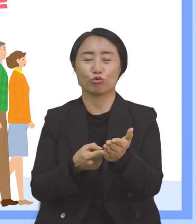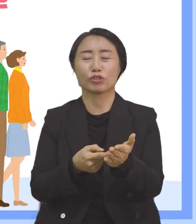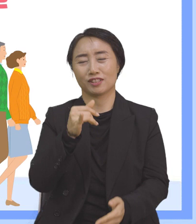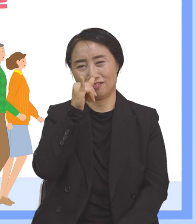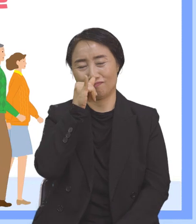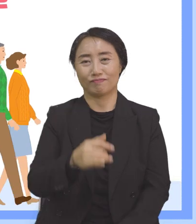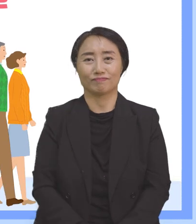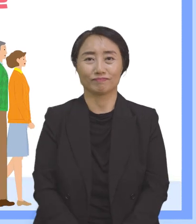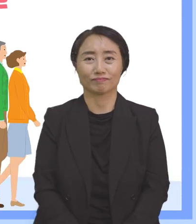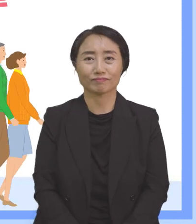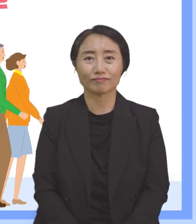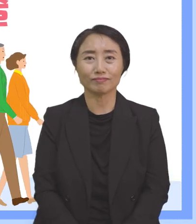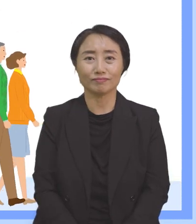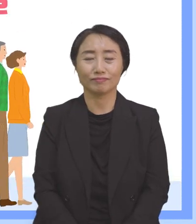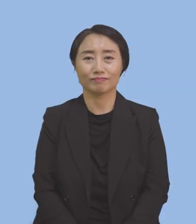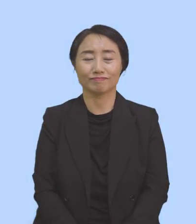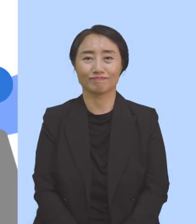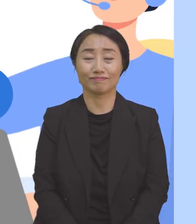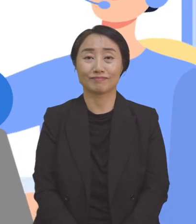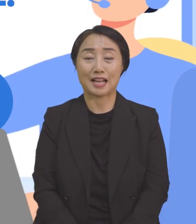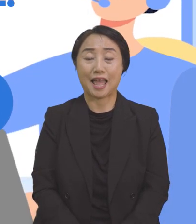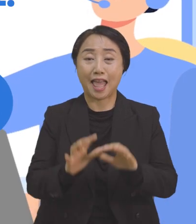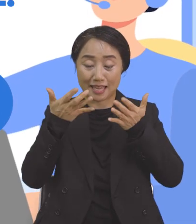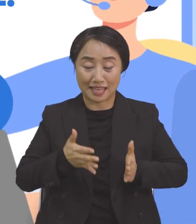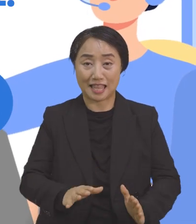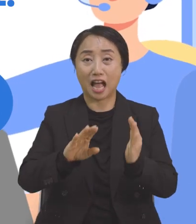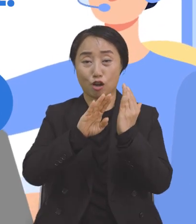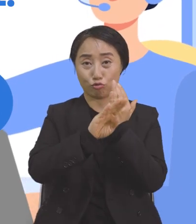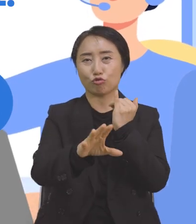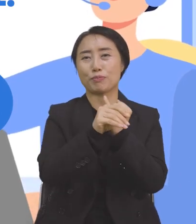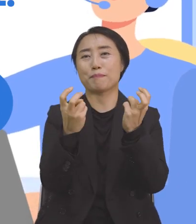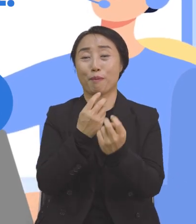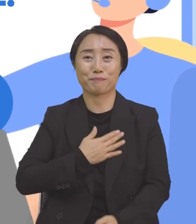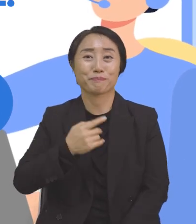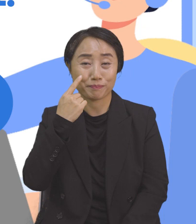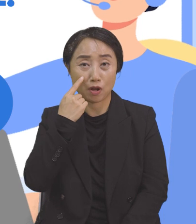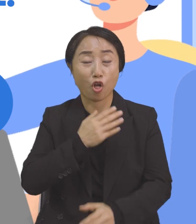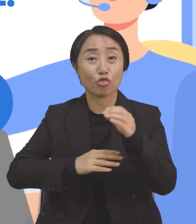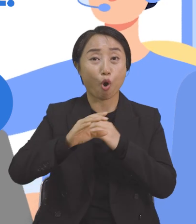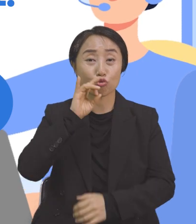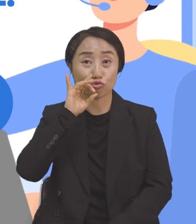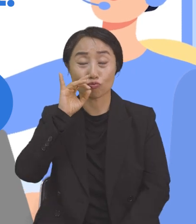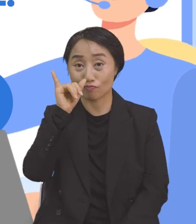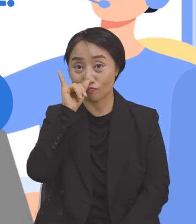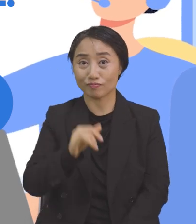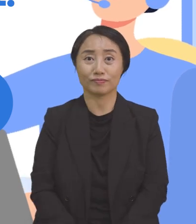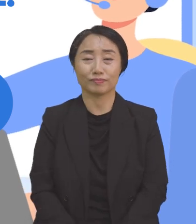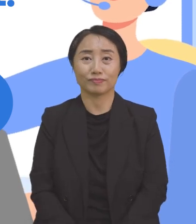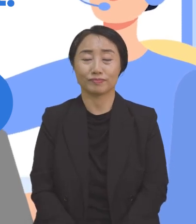수술을 받아야 한다는 것이 단점입니다. 이상으로 산후피임법에 대하여 알아보았습니다. 더 궁금한